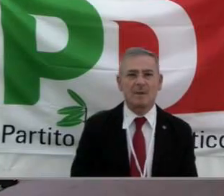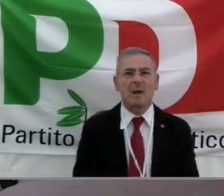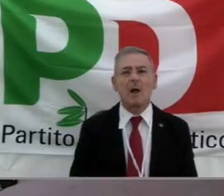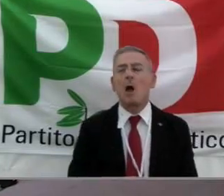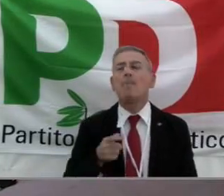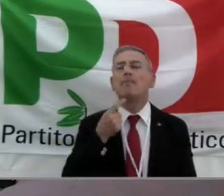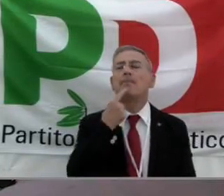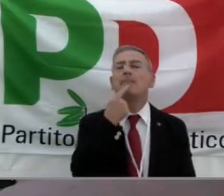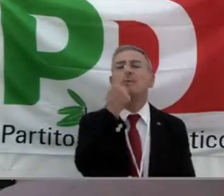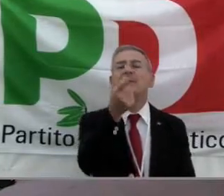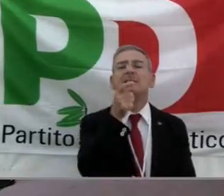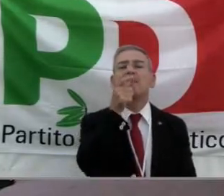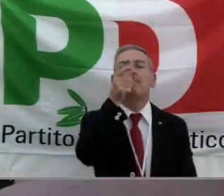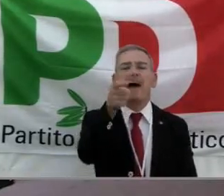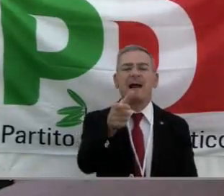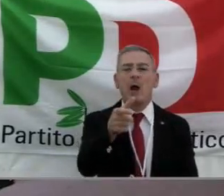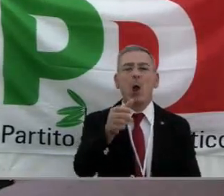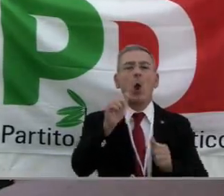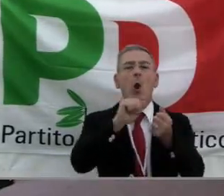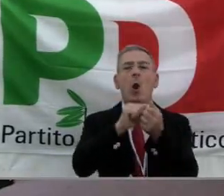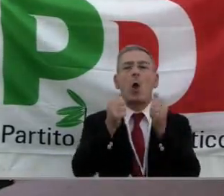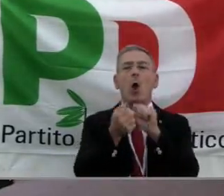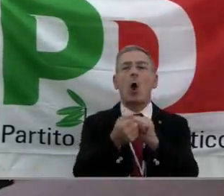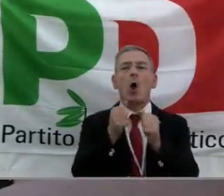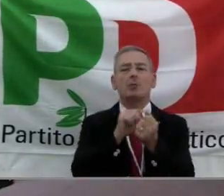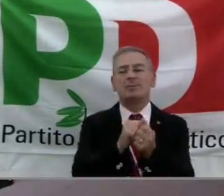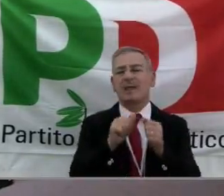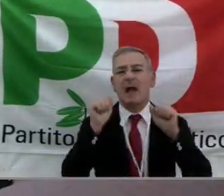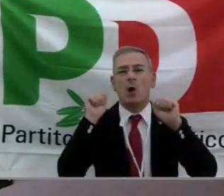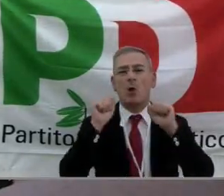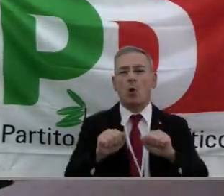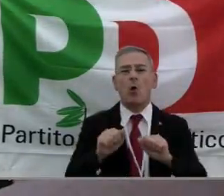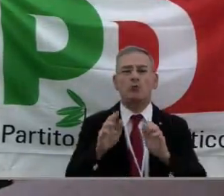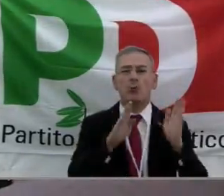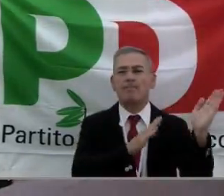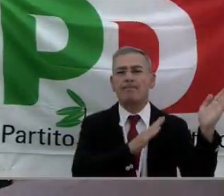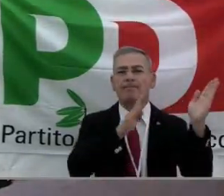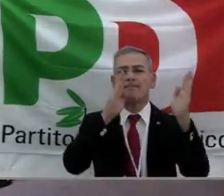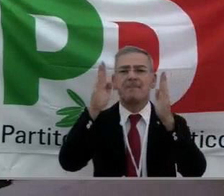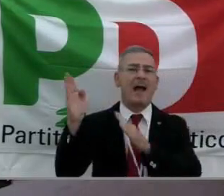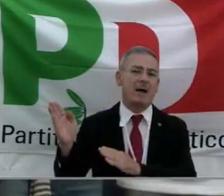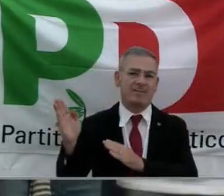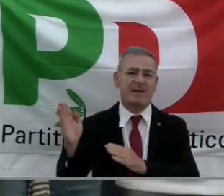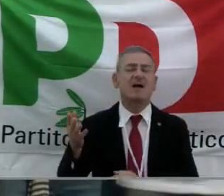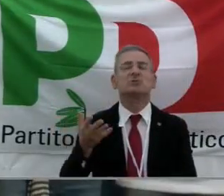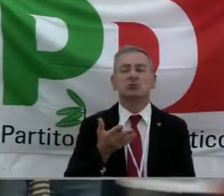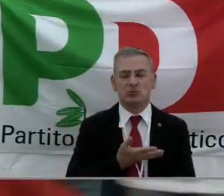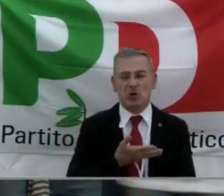Pronunciate la parola lotta alla mafia, perché c'è.